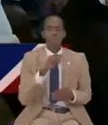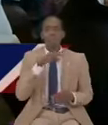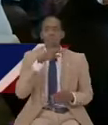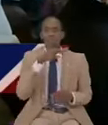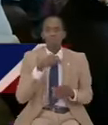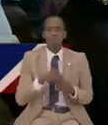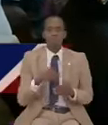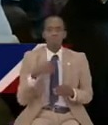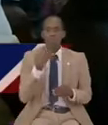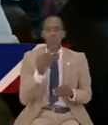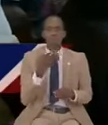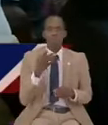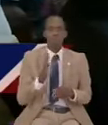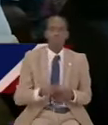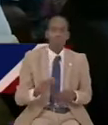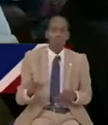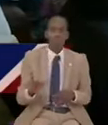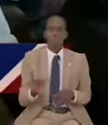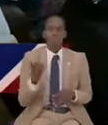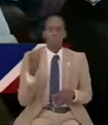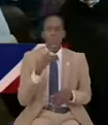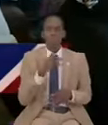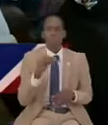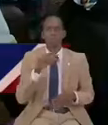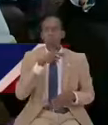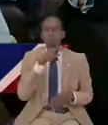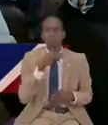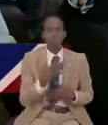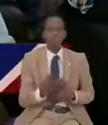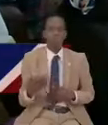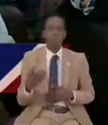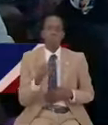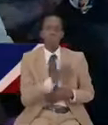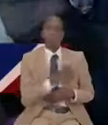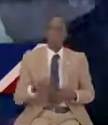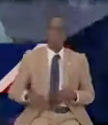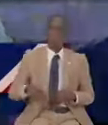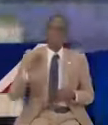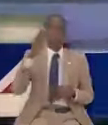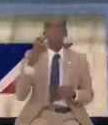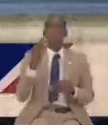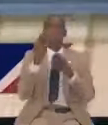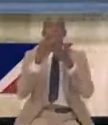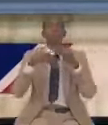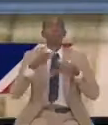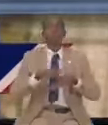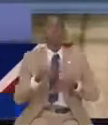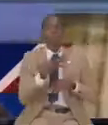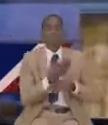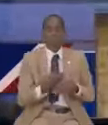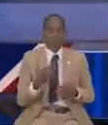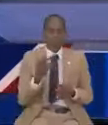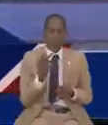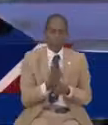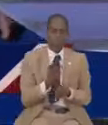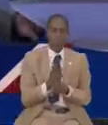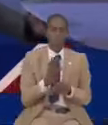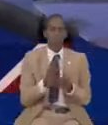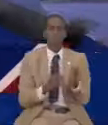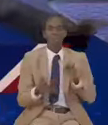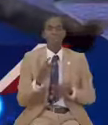de jeunes garçons sans défaut corporel le Seigneur le Dieu du ciel a préserver certains